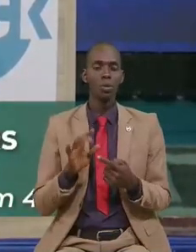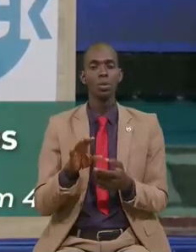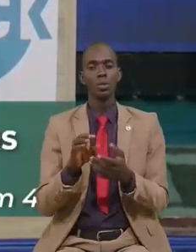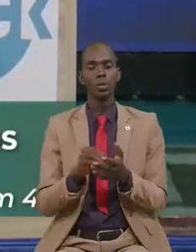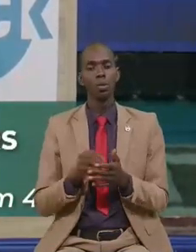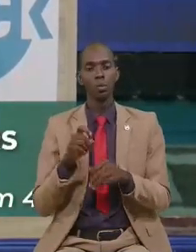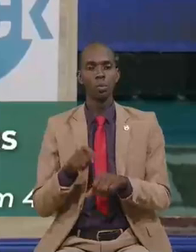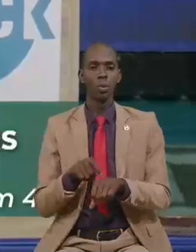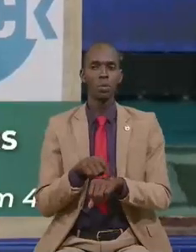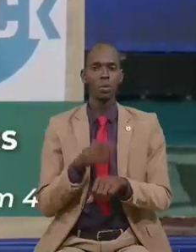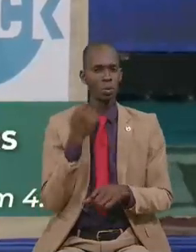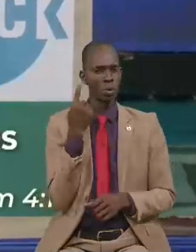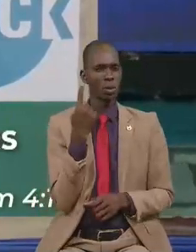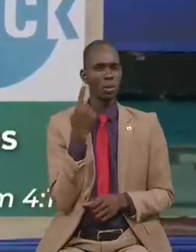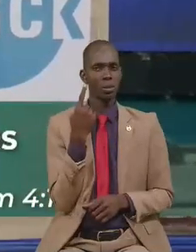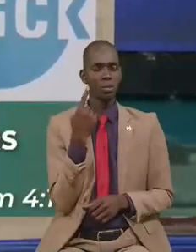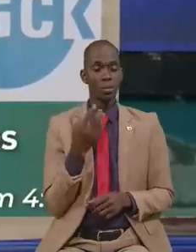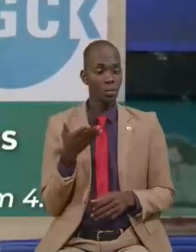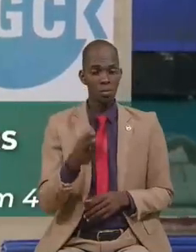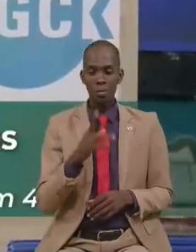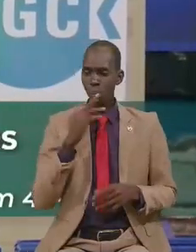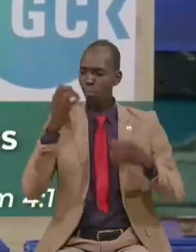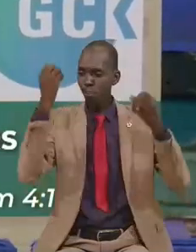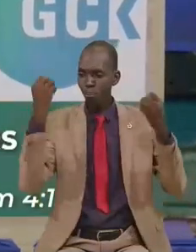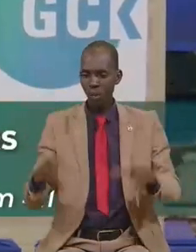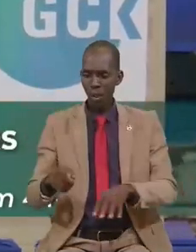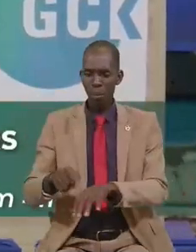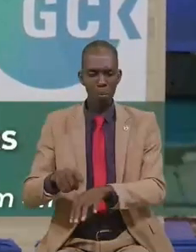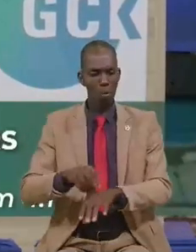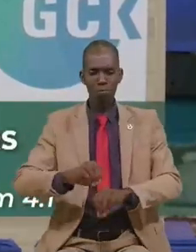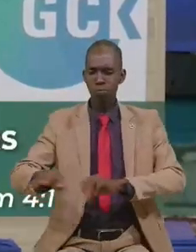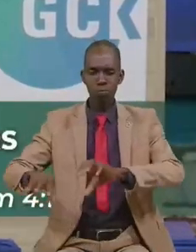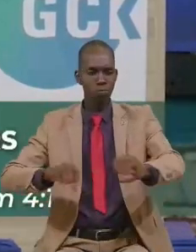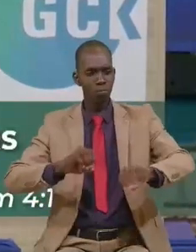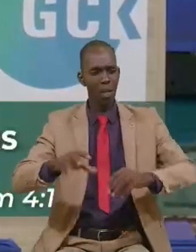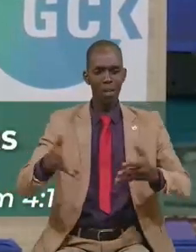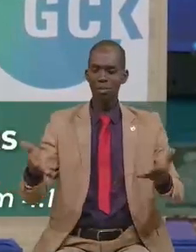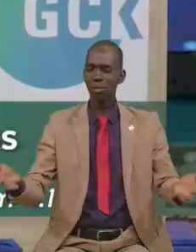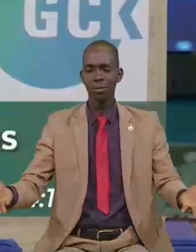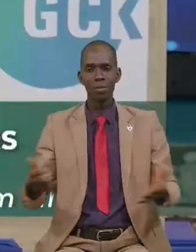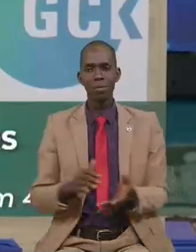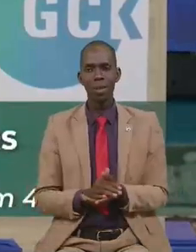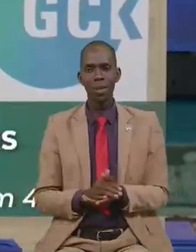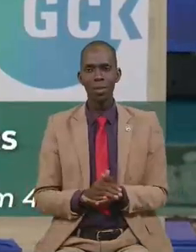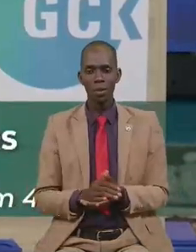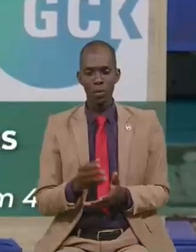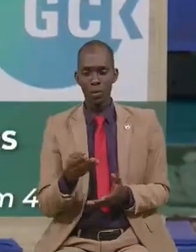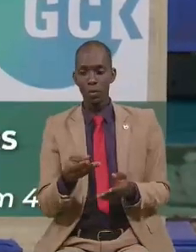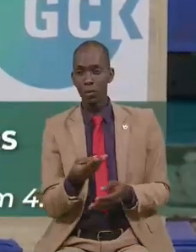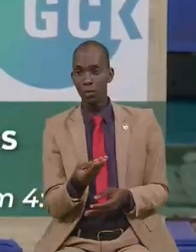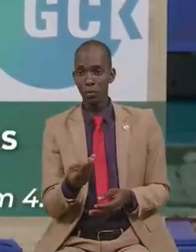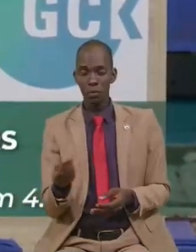Vous comprenez? Il y avait des eaux dispersées. Les eaux, si vous les rassemblez